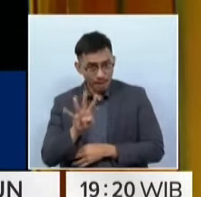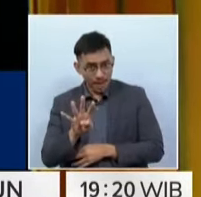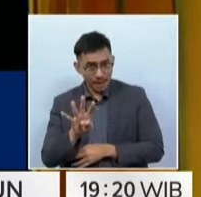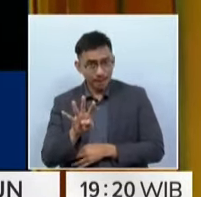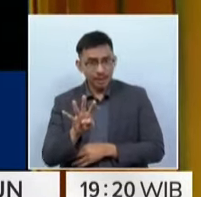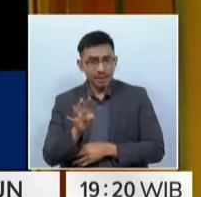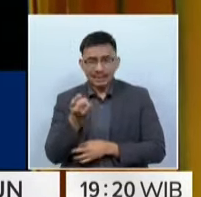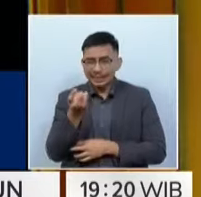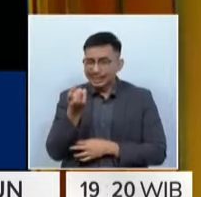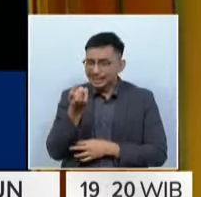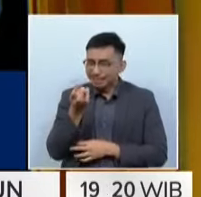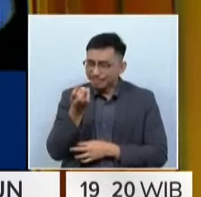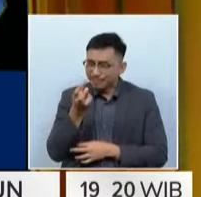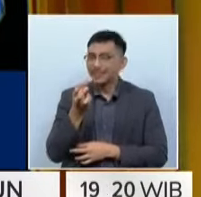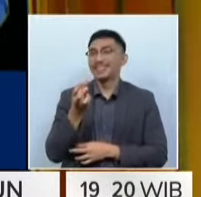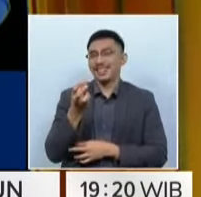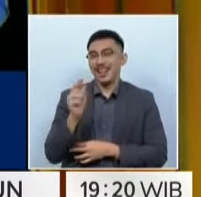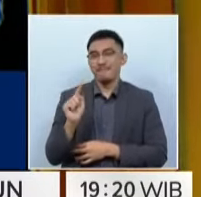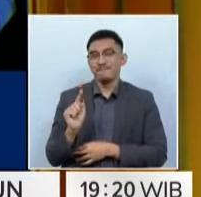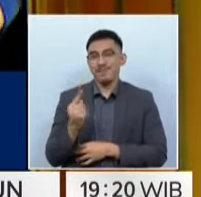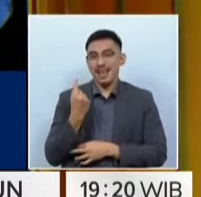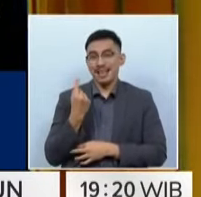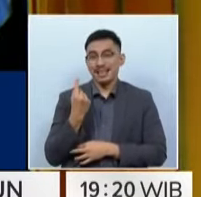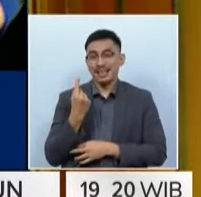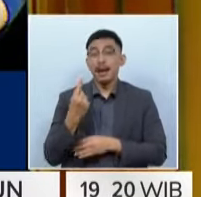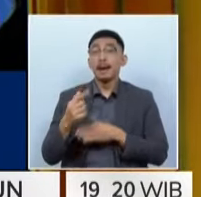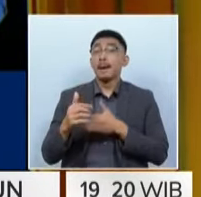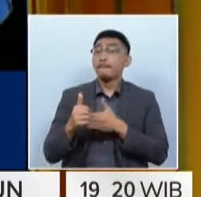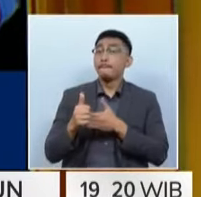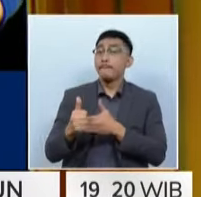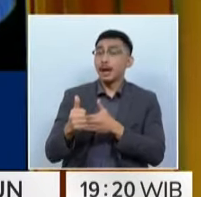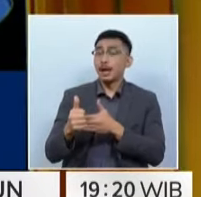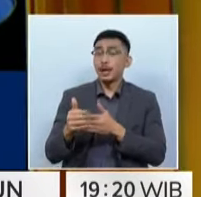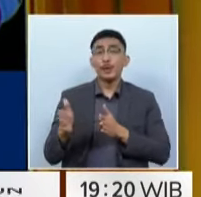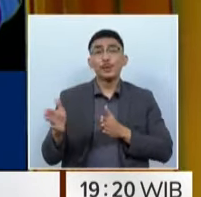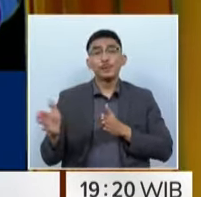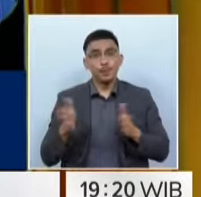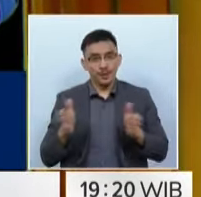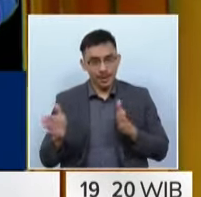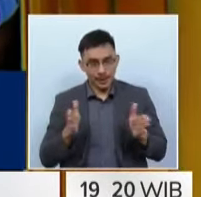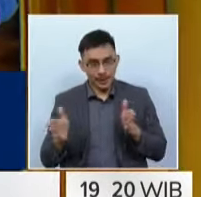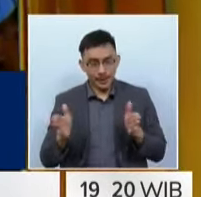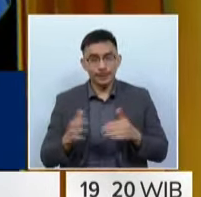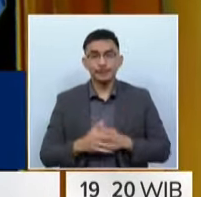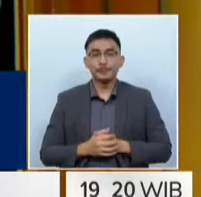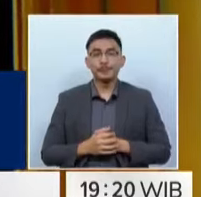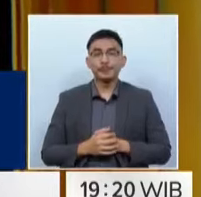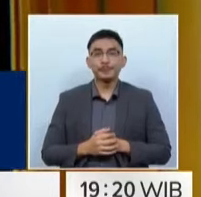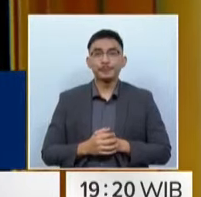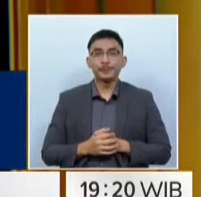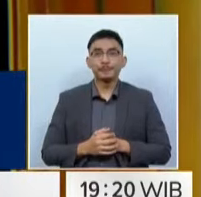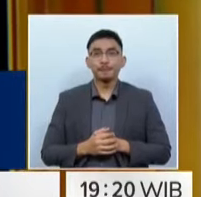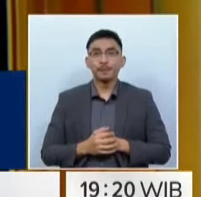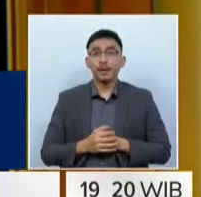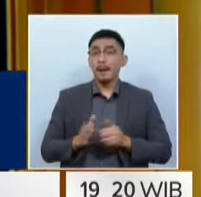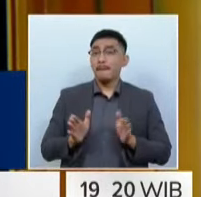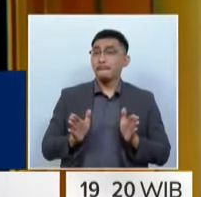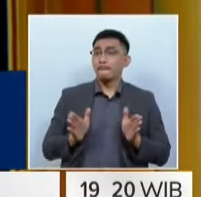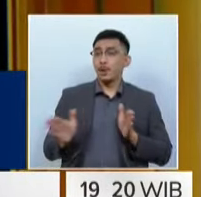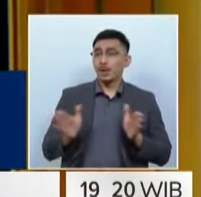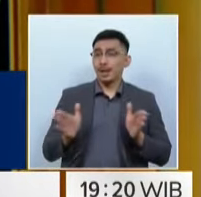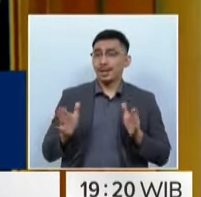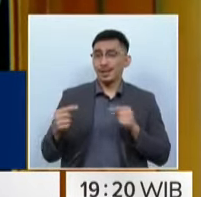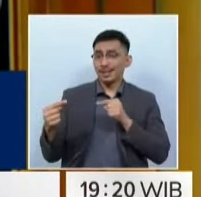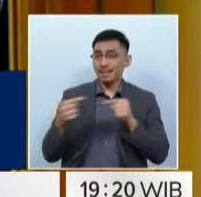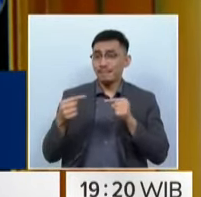dimulai dan dipandu oleh moderator Mari kita sambut moderator debat ketig calon